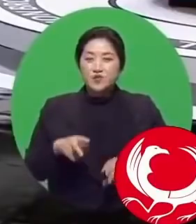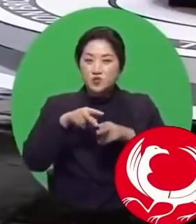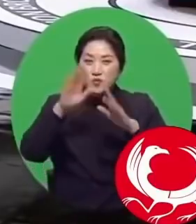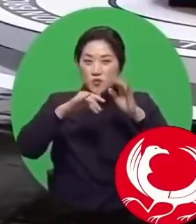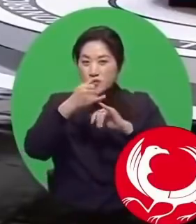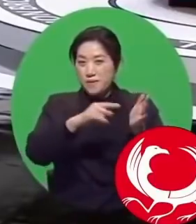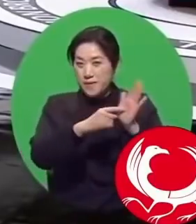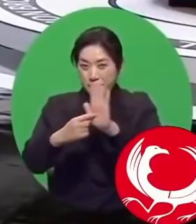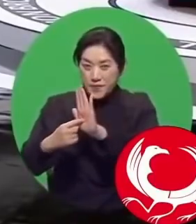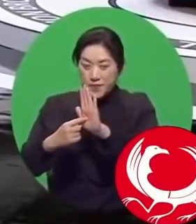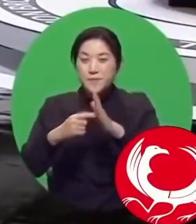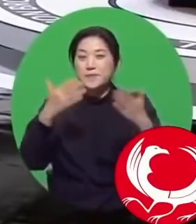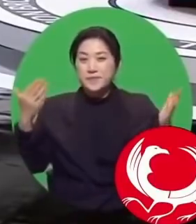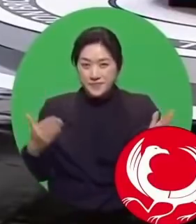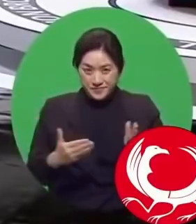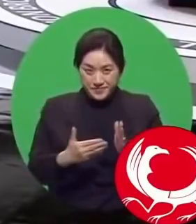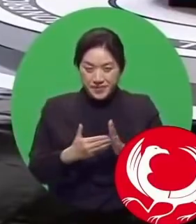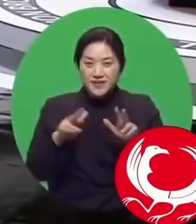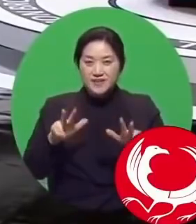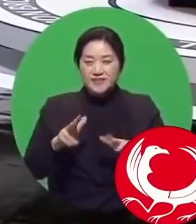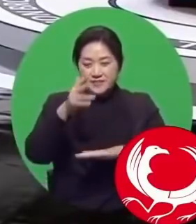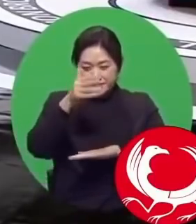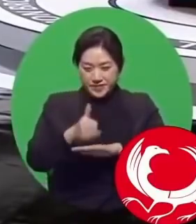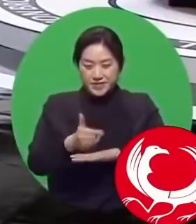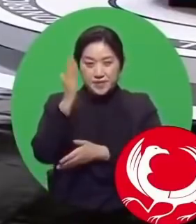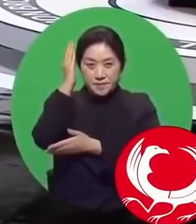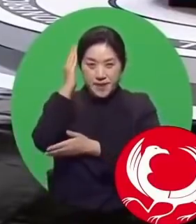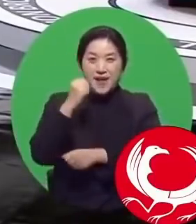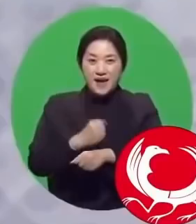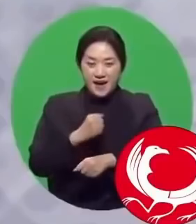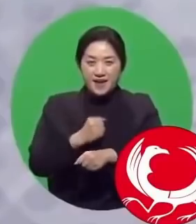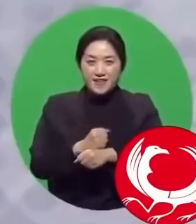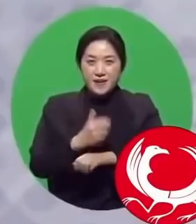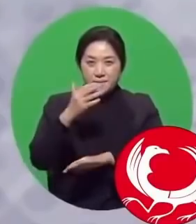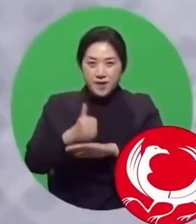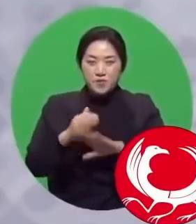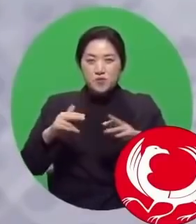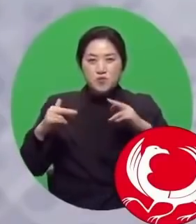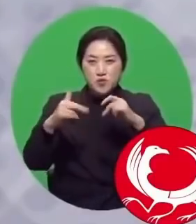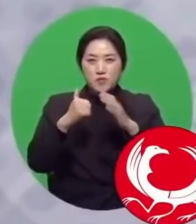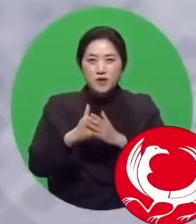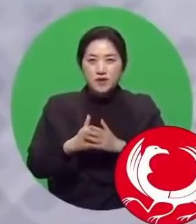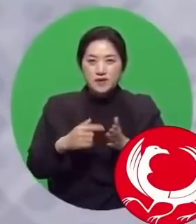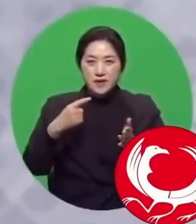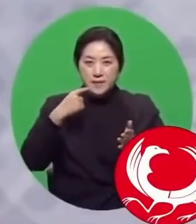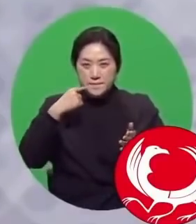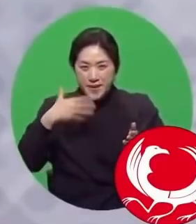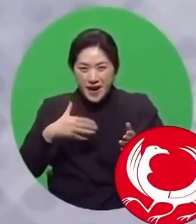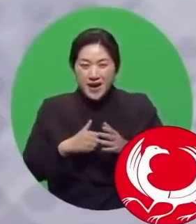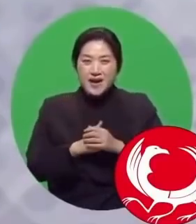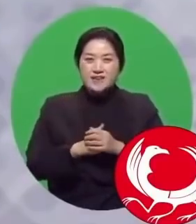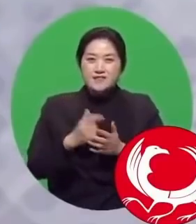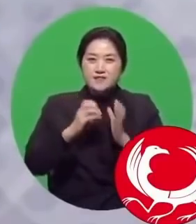후보들의 공약 발표도 모두 끝이 났습니다. 이제 마무리할 시간이 다 돼가는데요. 마지막으로 오늘 토론회에서 못다 하신 말씀이나